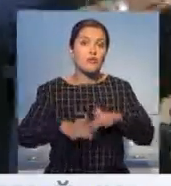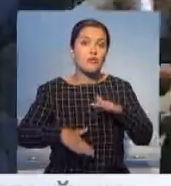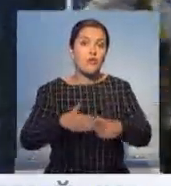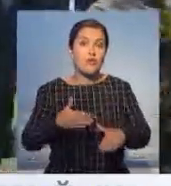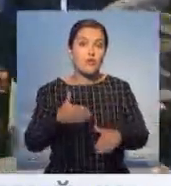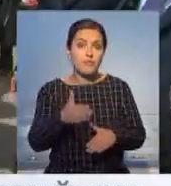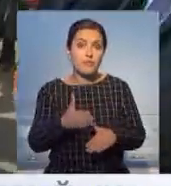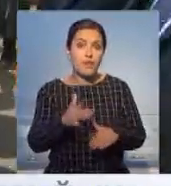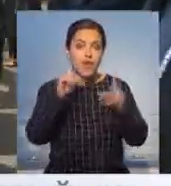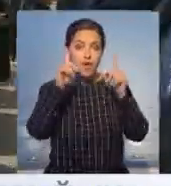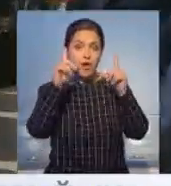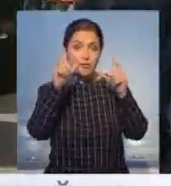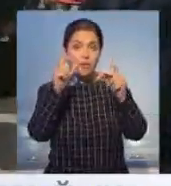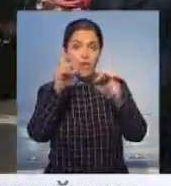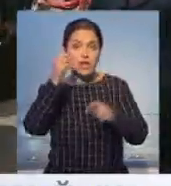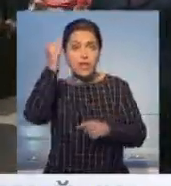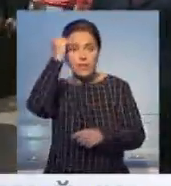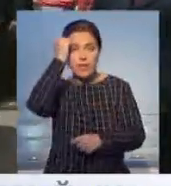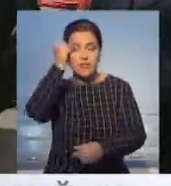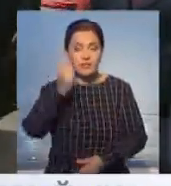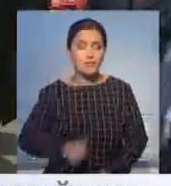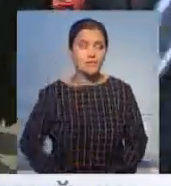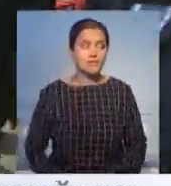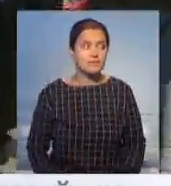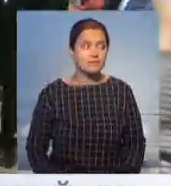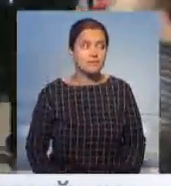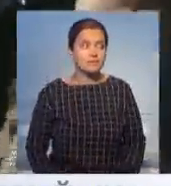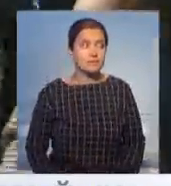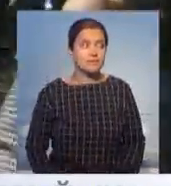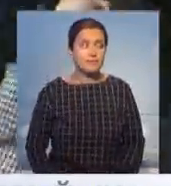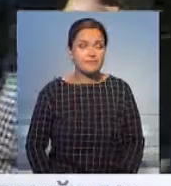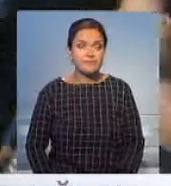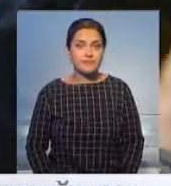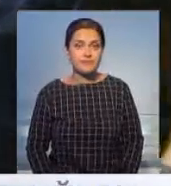главе государства и сфотографироваться на